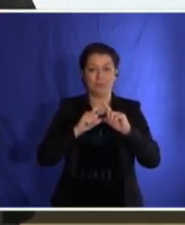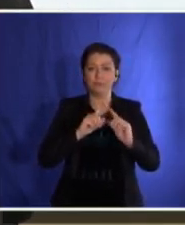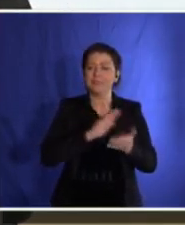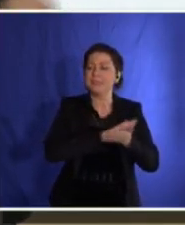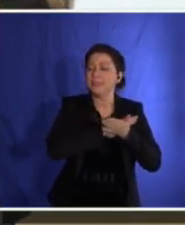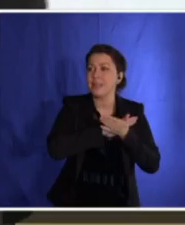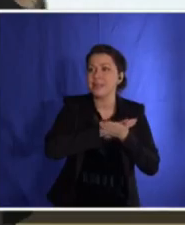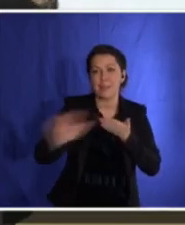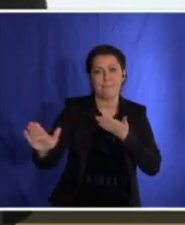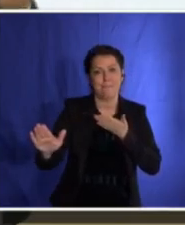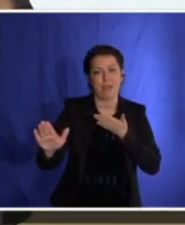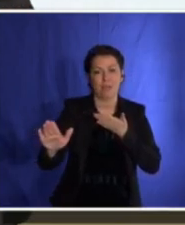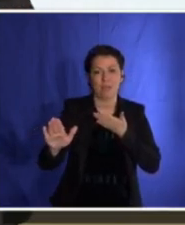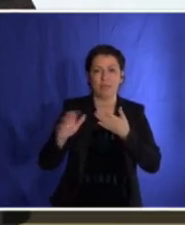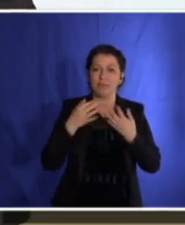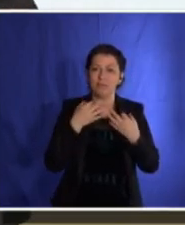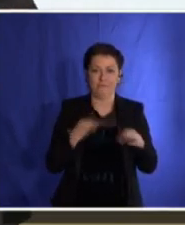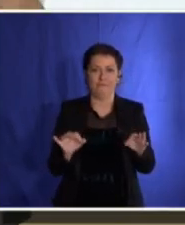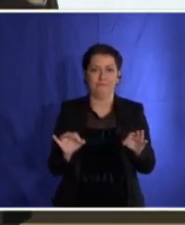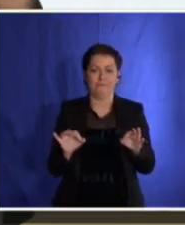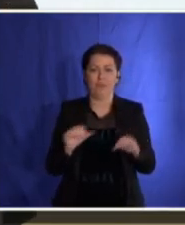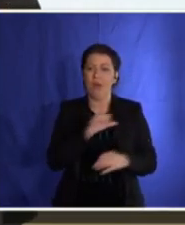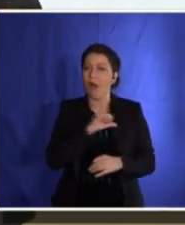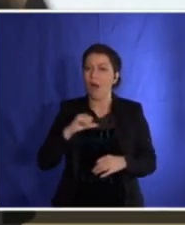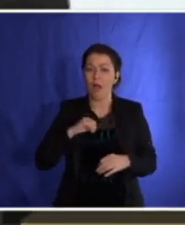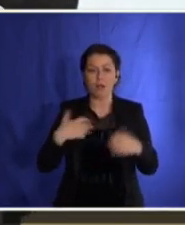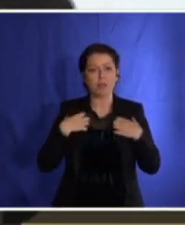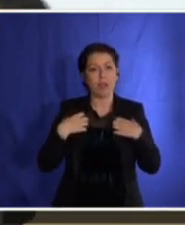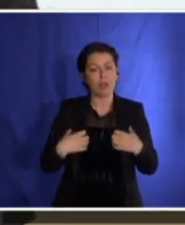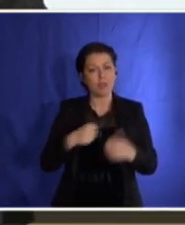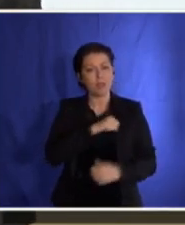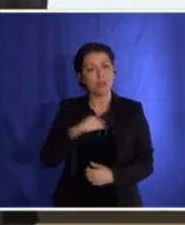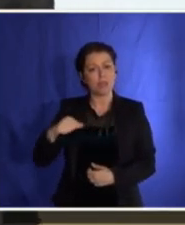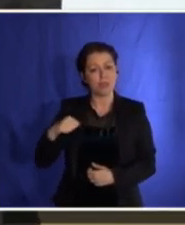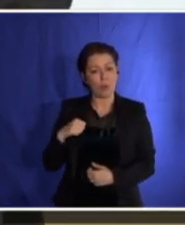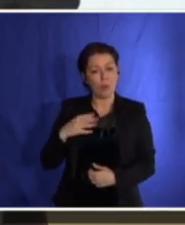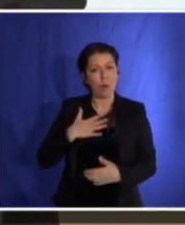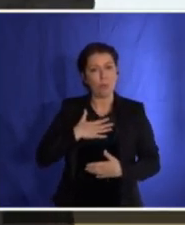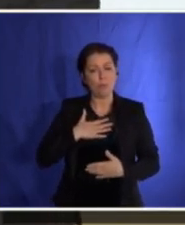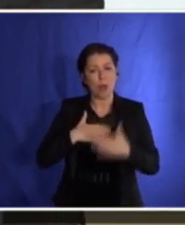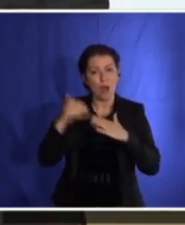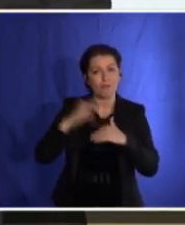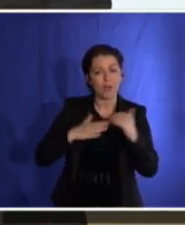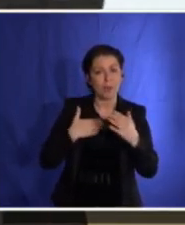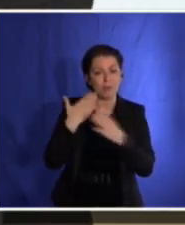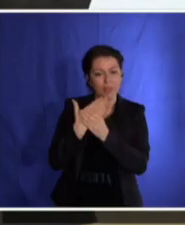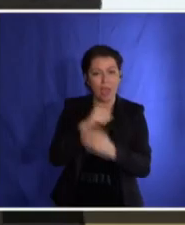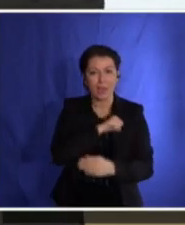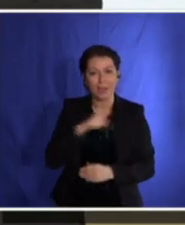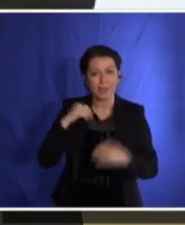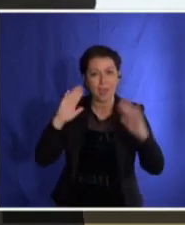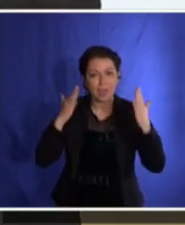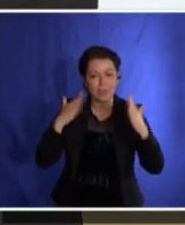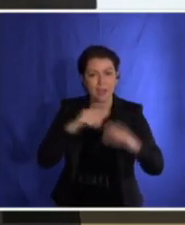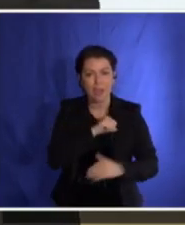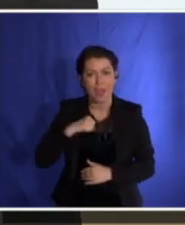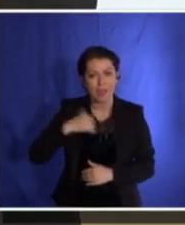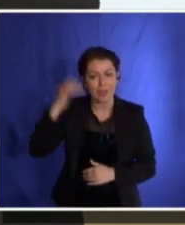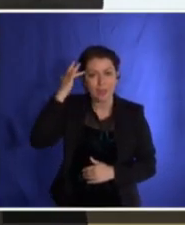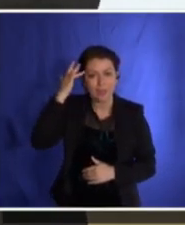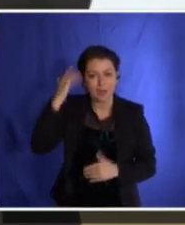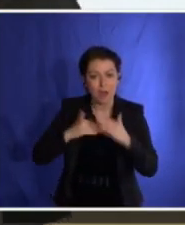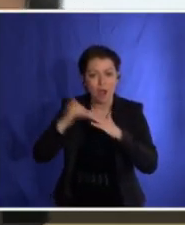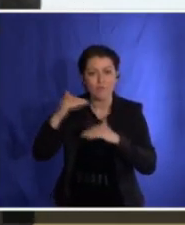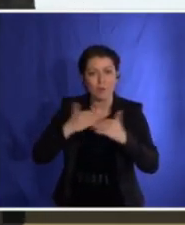dieses Recht auf unser eigenes Eigentum, was wir durch unser Hirn und durch unsere Hände erwirtschaften. Niemand darf uns